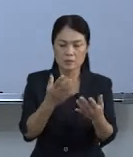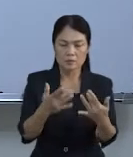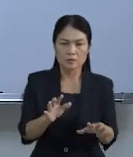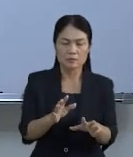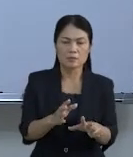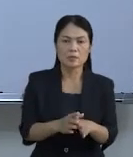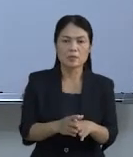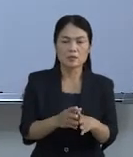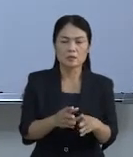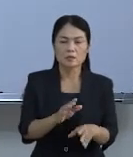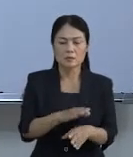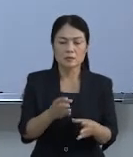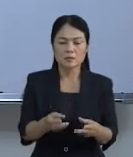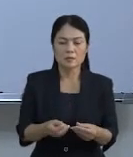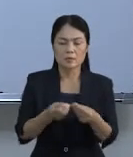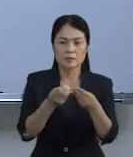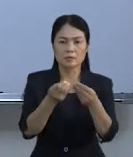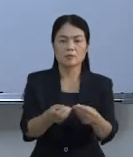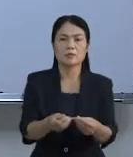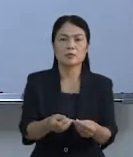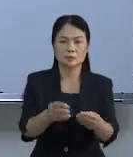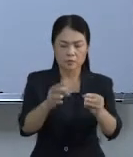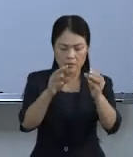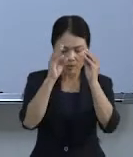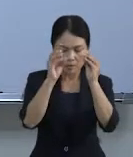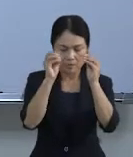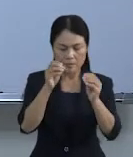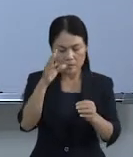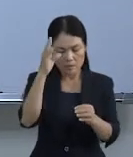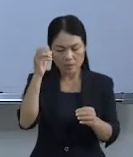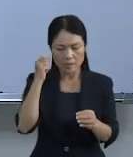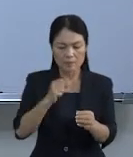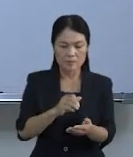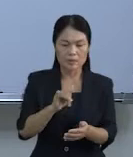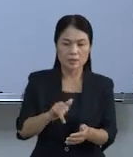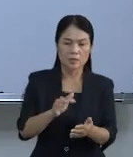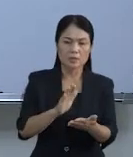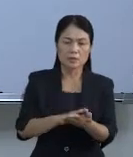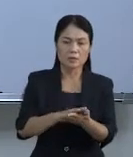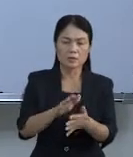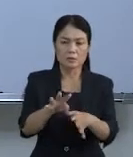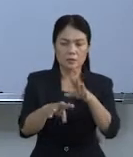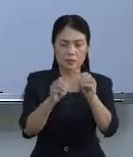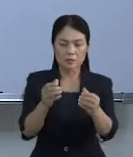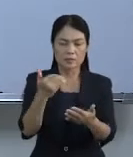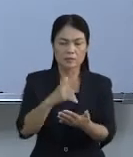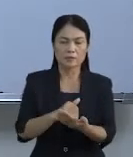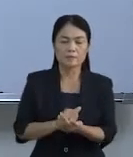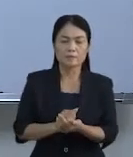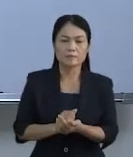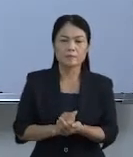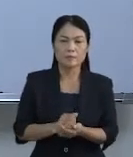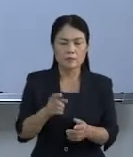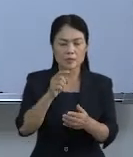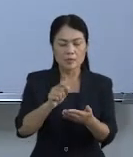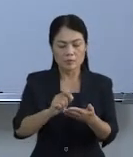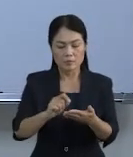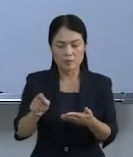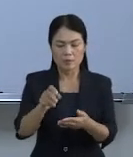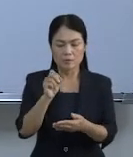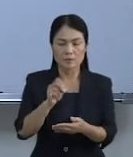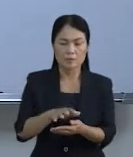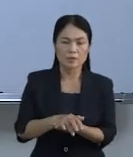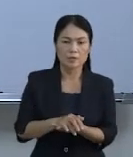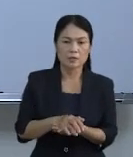thứ hai con thử do cái cáng thì chún lục cù nè cù bò dưỡng nơi sả với nhà con á và làm bài quạt cài làm rơi